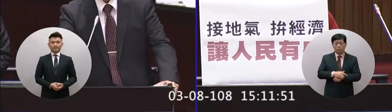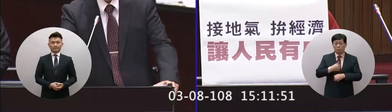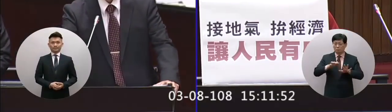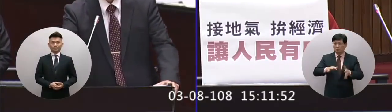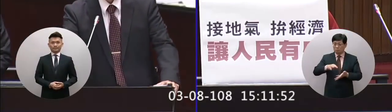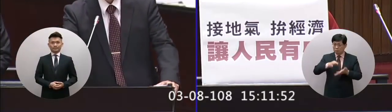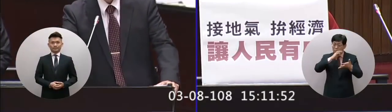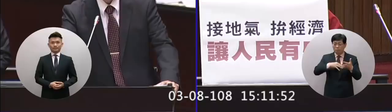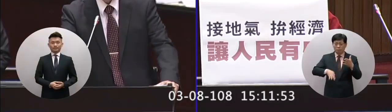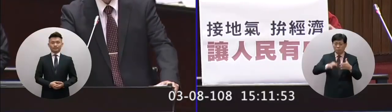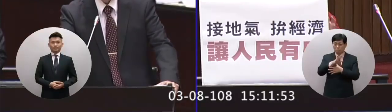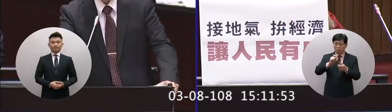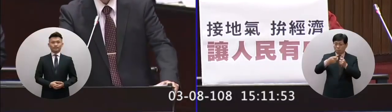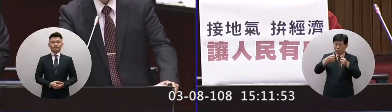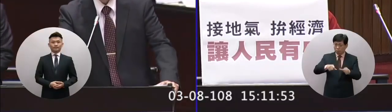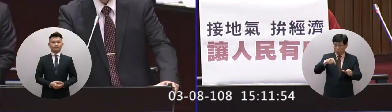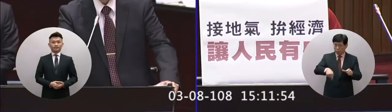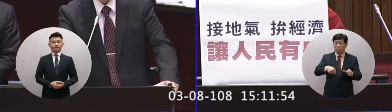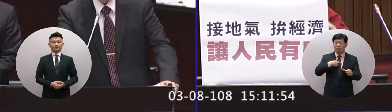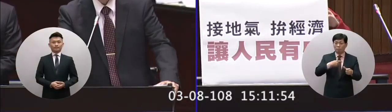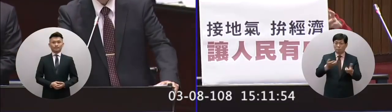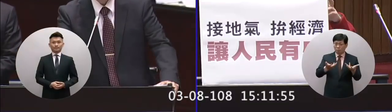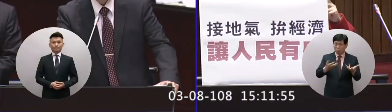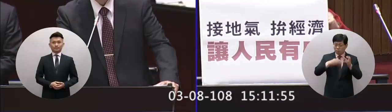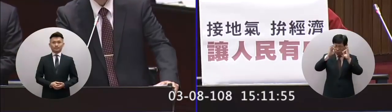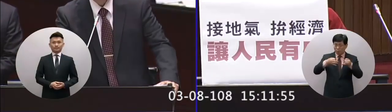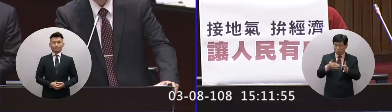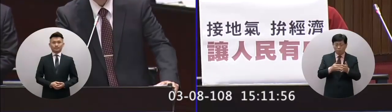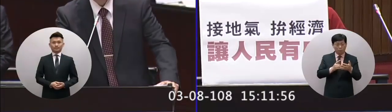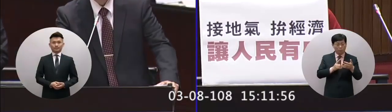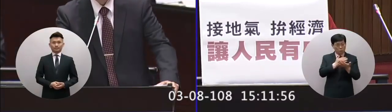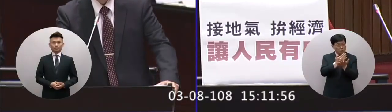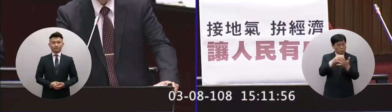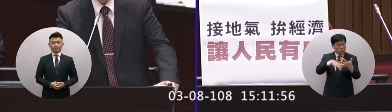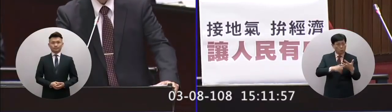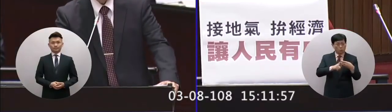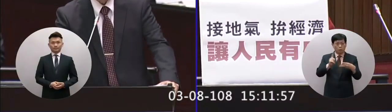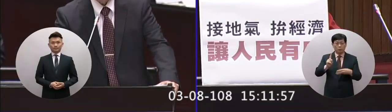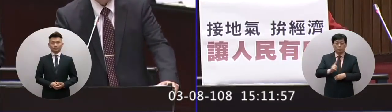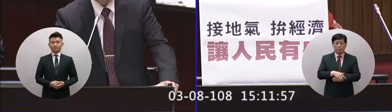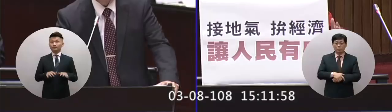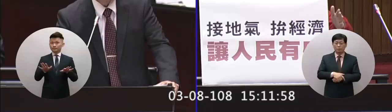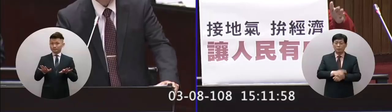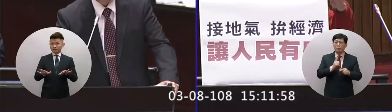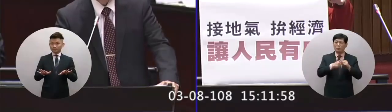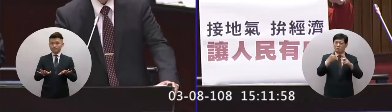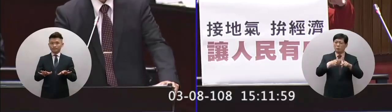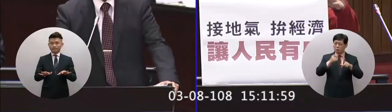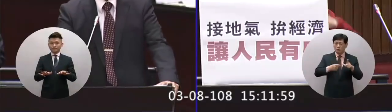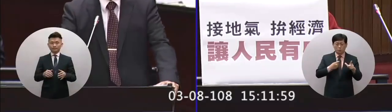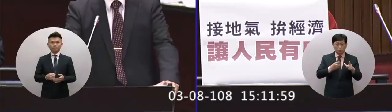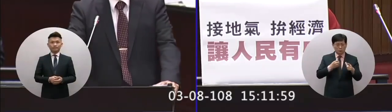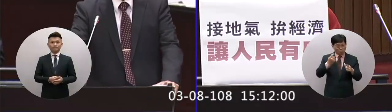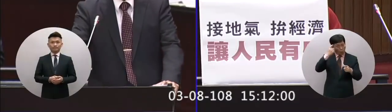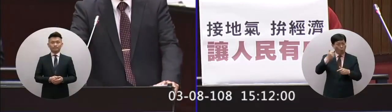马所讲的投资抵减检讨了后，主要的项目有哪几项？ 今嘛就是 让中小企业有感